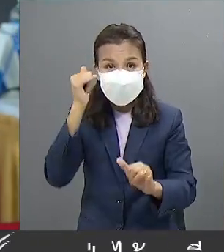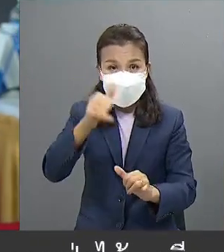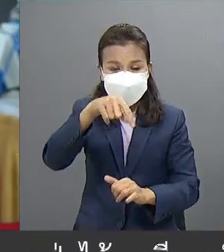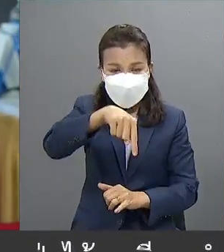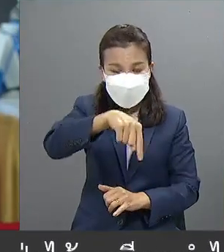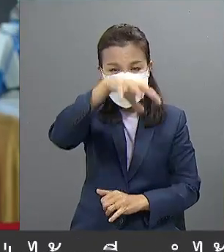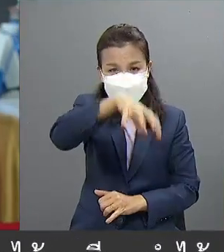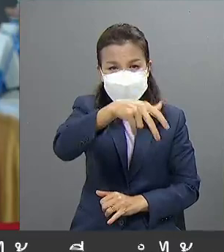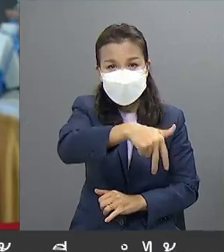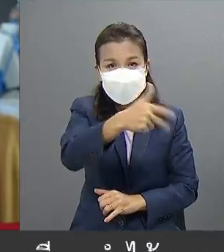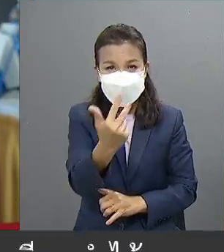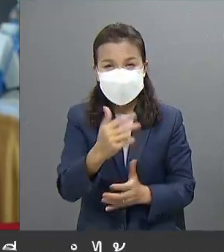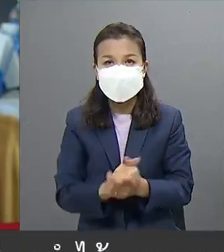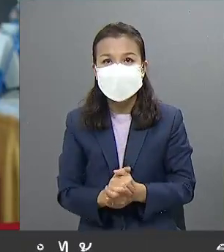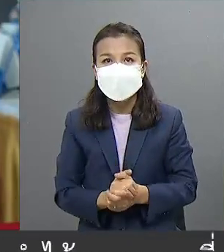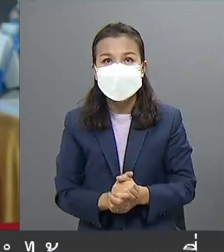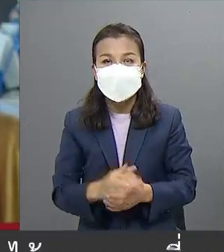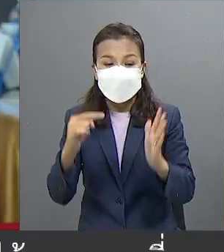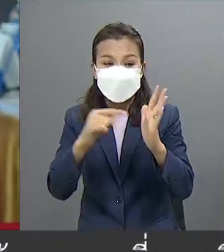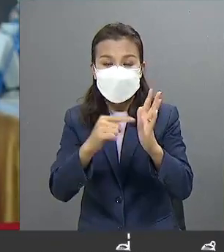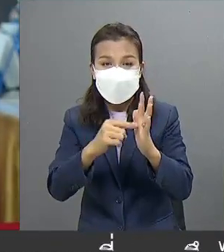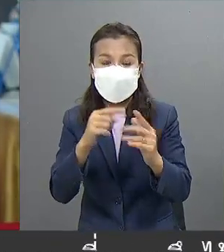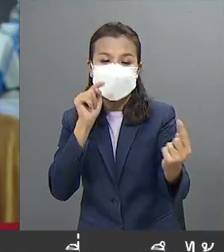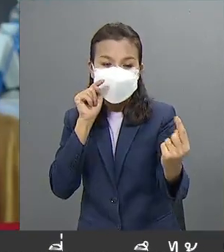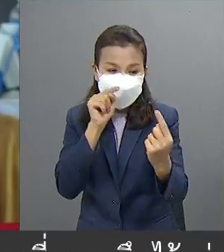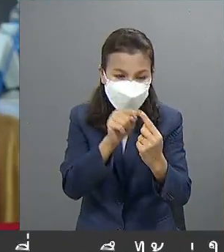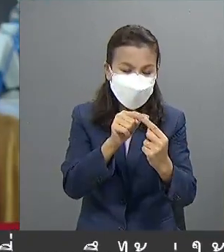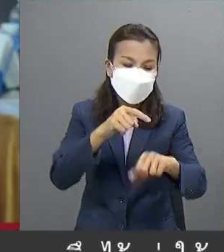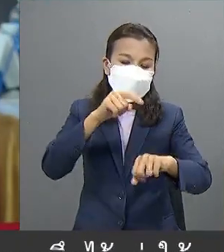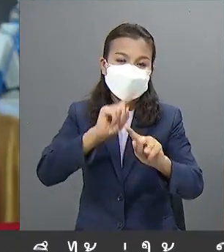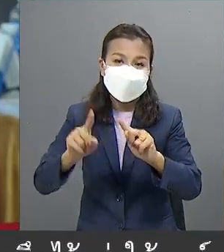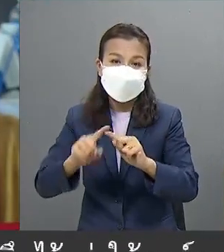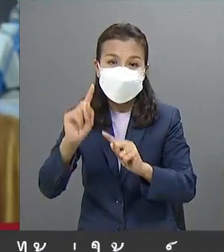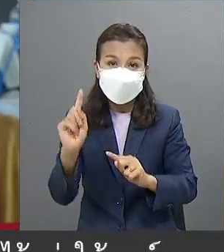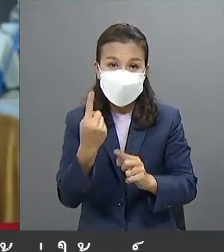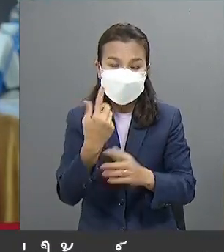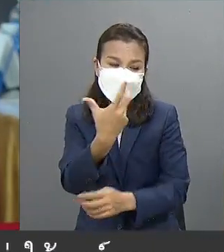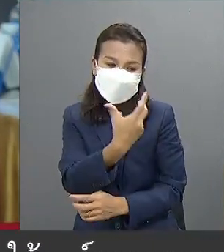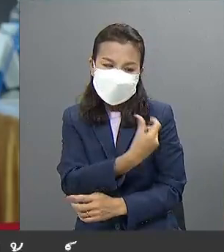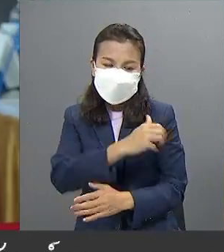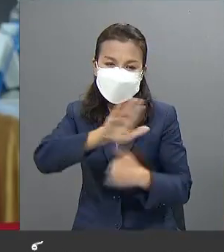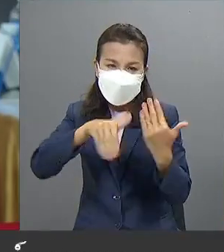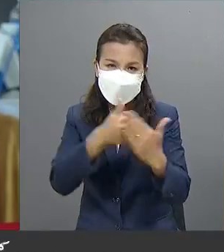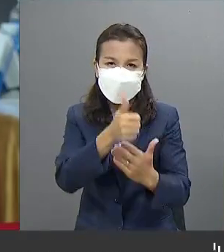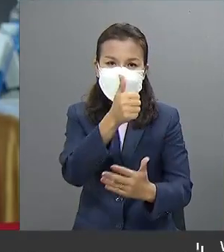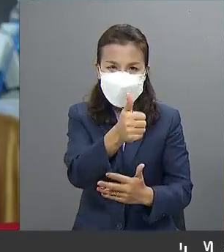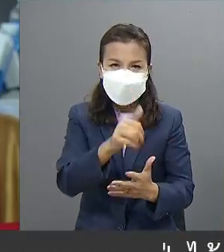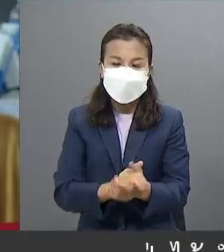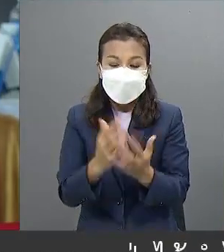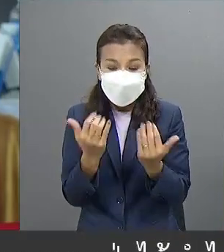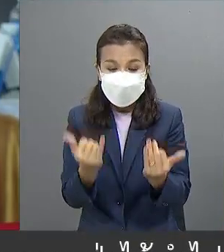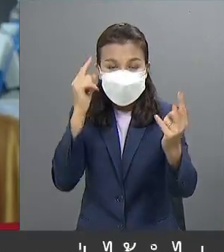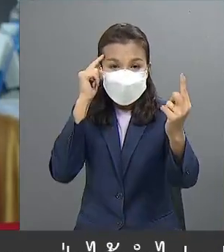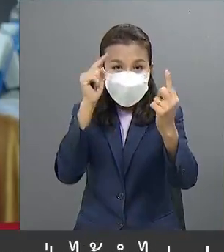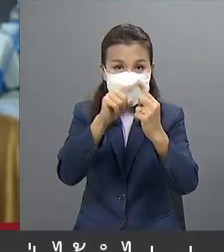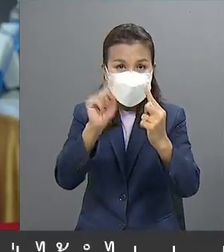อีกครั้งนะคะแต่หากมาตรงตามรอบตรงตามเวลานัดใหม่นะคะได้ฉีดวัคซีนทุกคนค่ะซึ่งวันนี้นะคะเราตั้งเป้าว่าจะไปการ